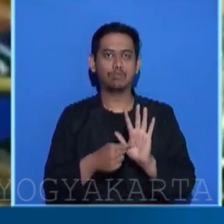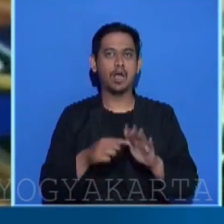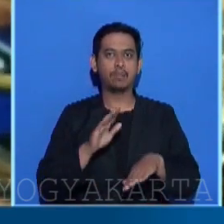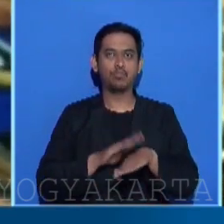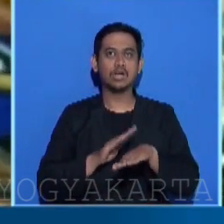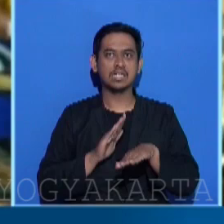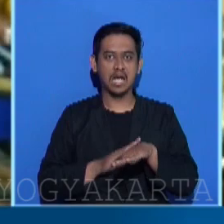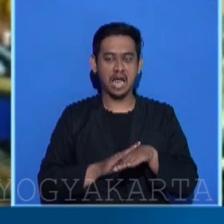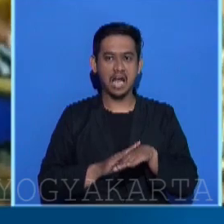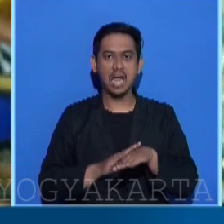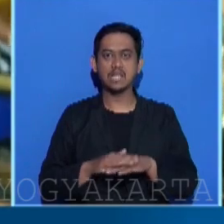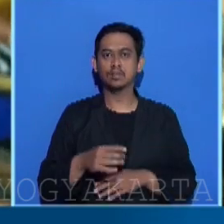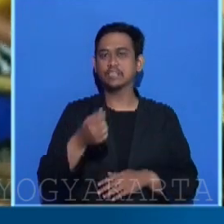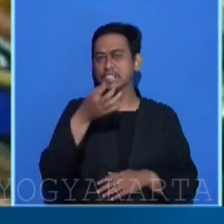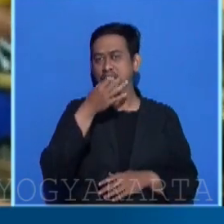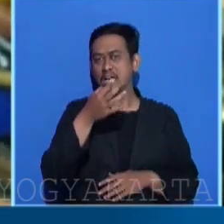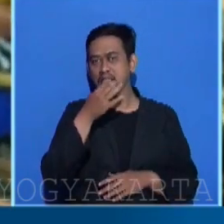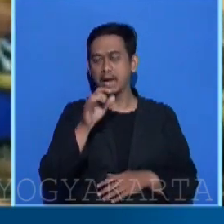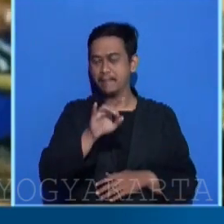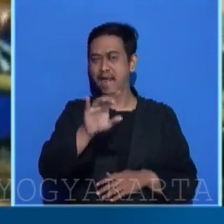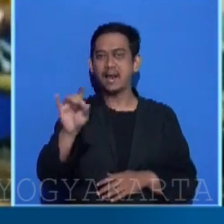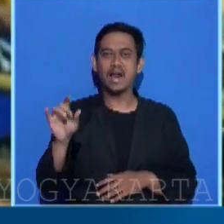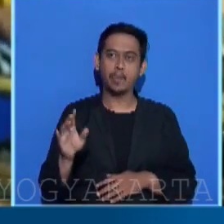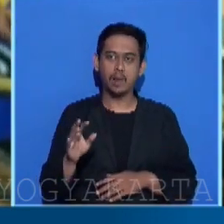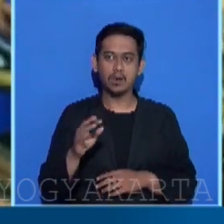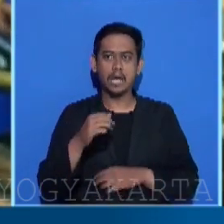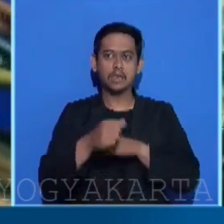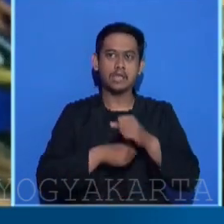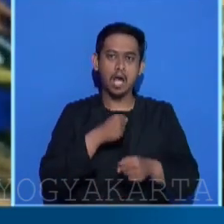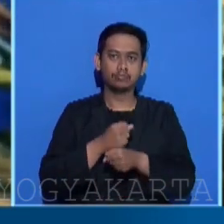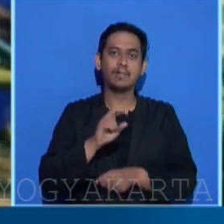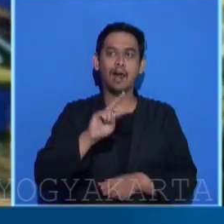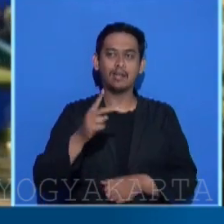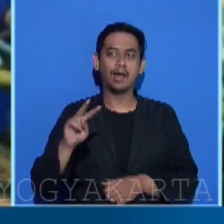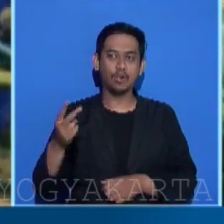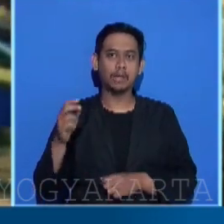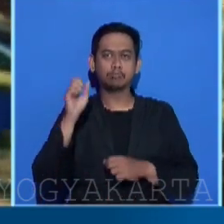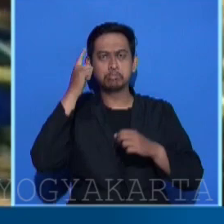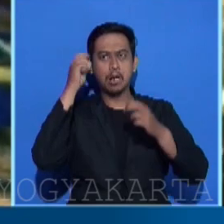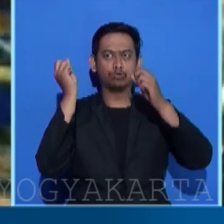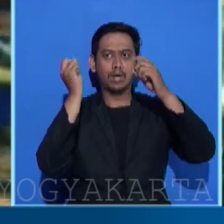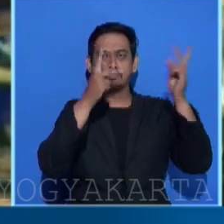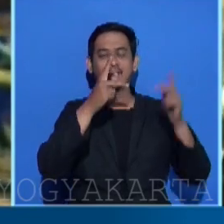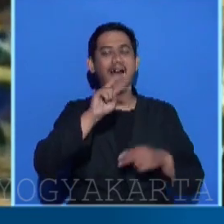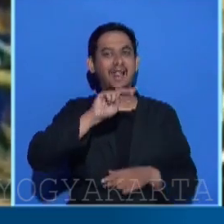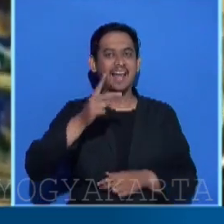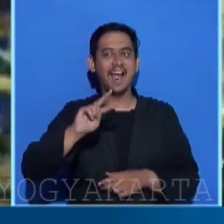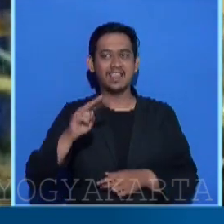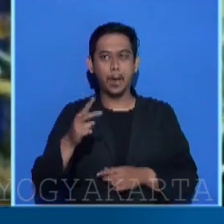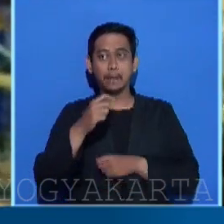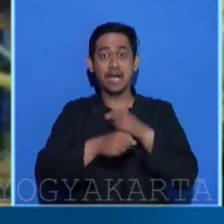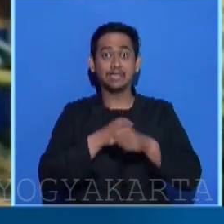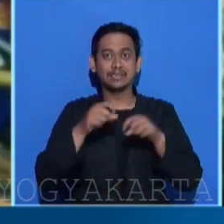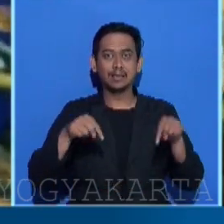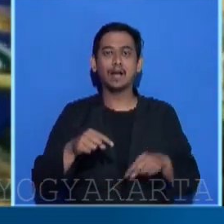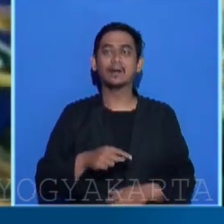kuliner. Nah, tiap tahun konsepnya berbeda gitu ya. Jadi tahun sekarang ini dengan